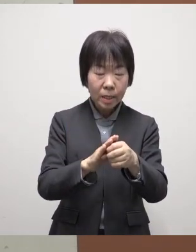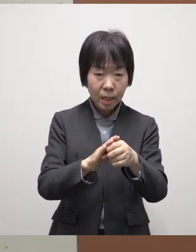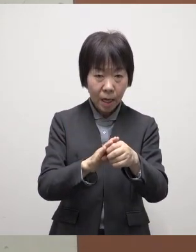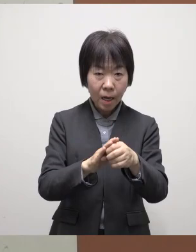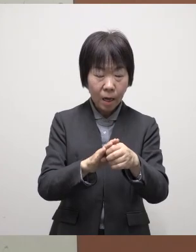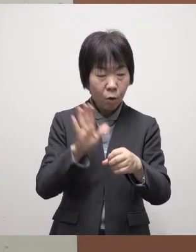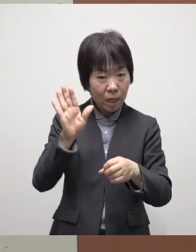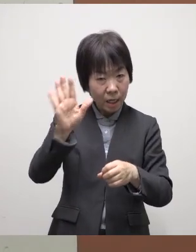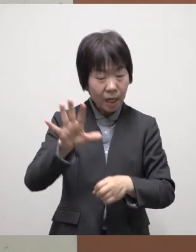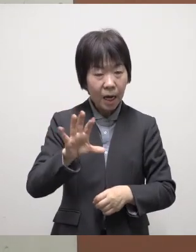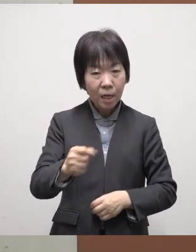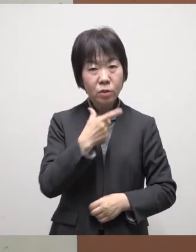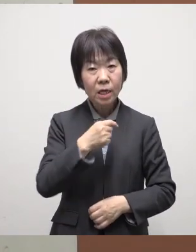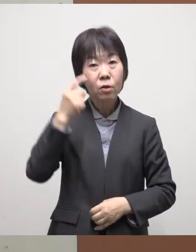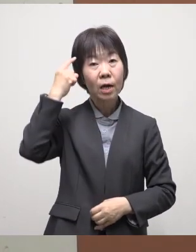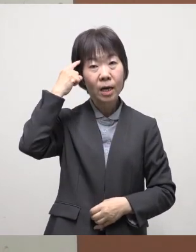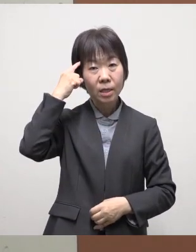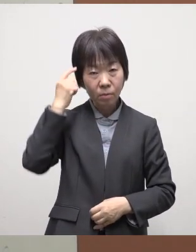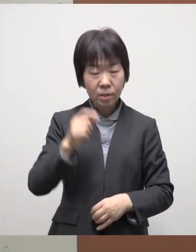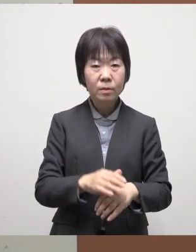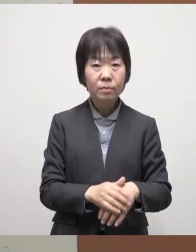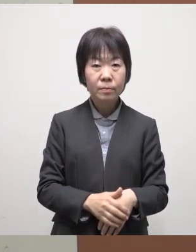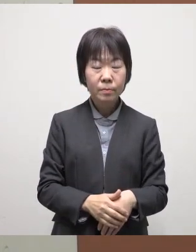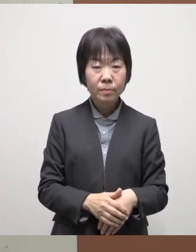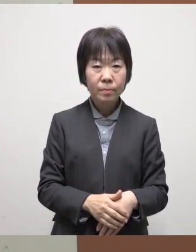把握していきたいと考えております